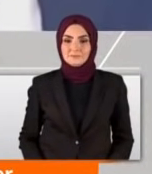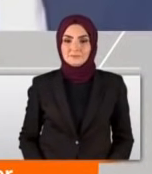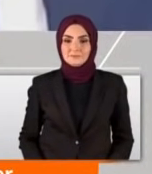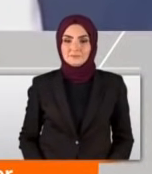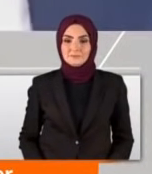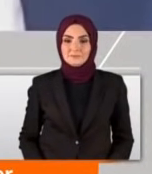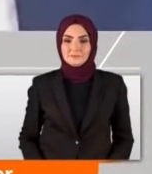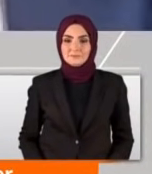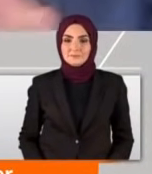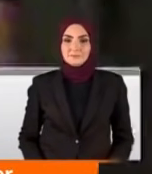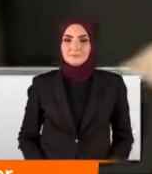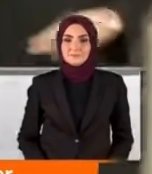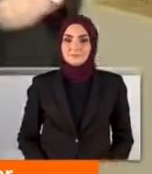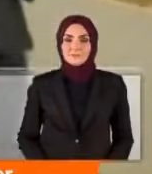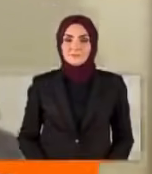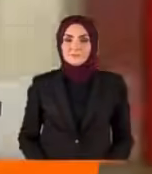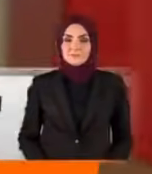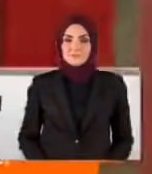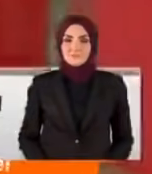basın toplantısında kaçmam.